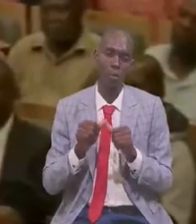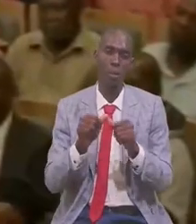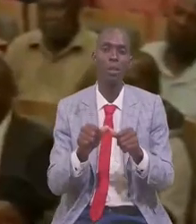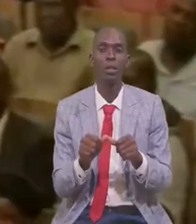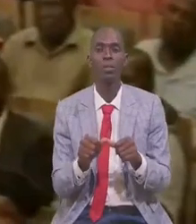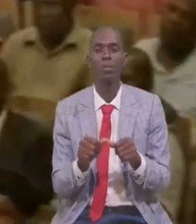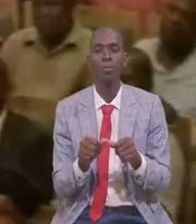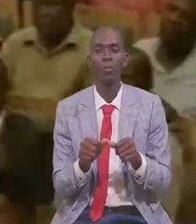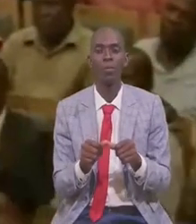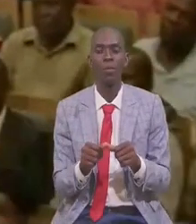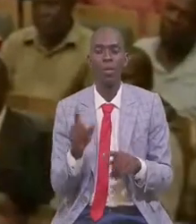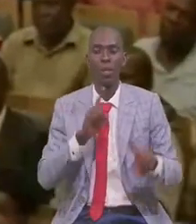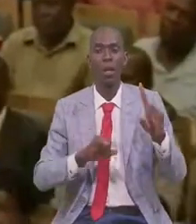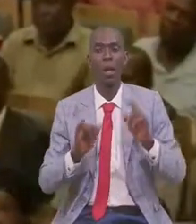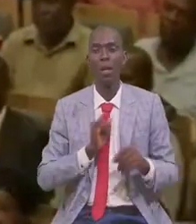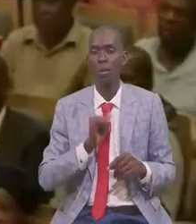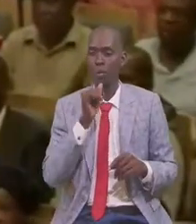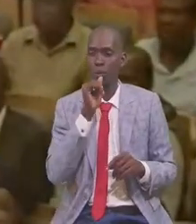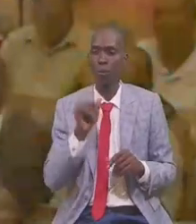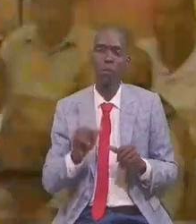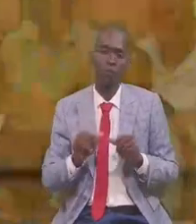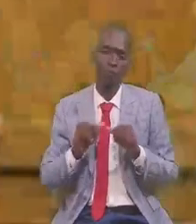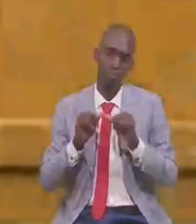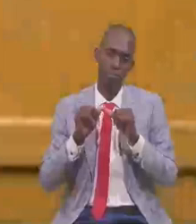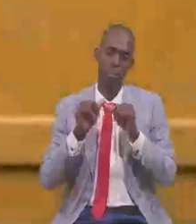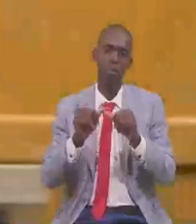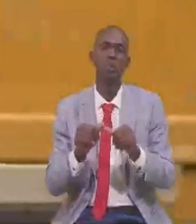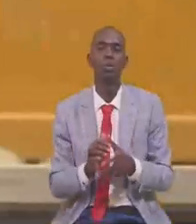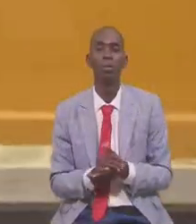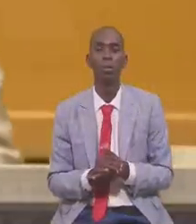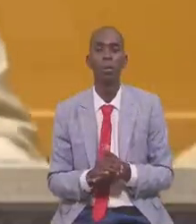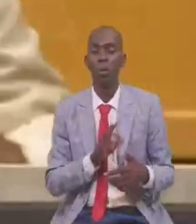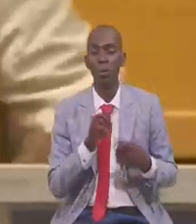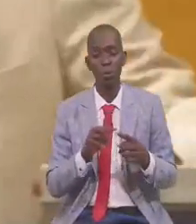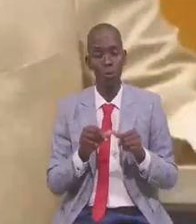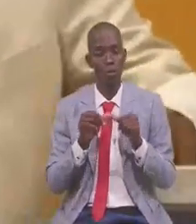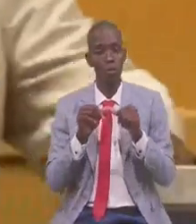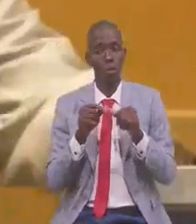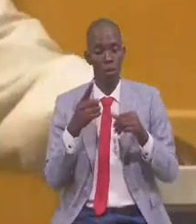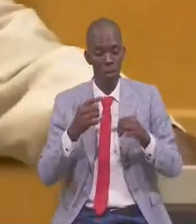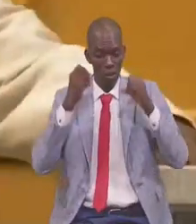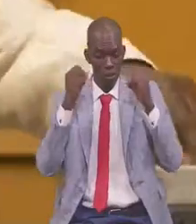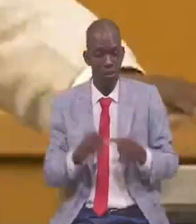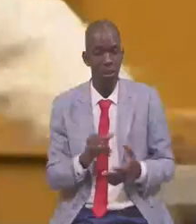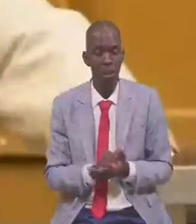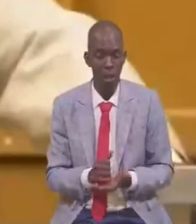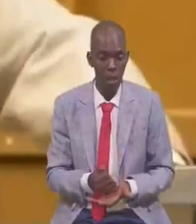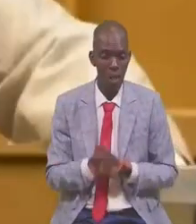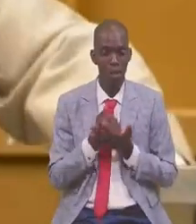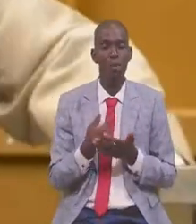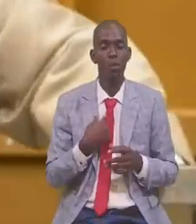Je vais poursuivre. Et c'est assez bon. La force qui m'a amener à Bethel. Cette